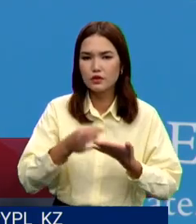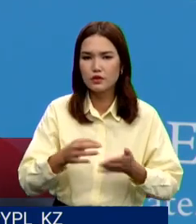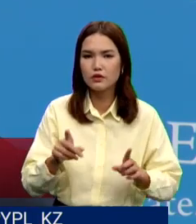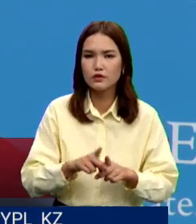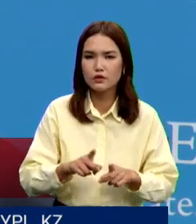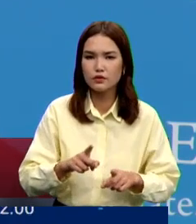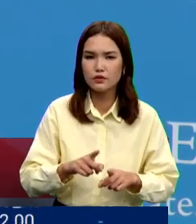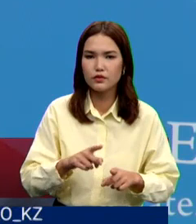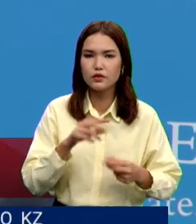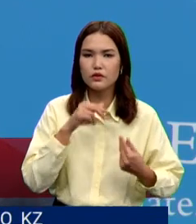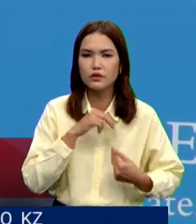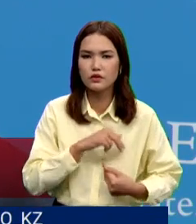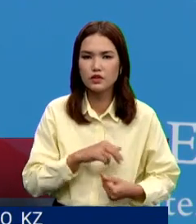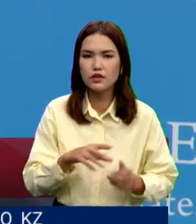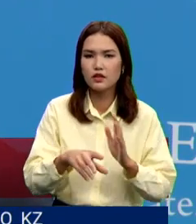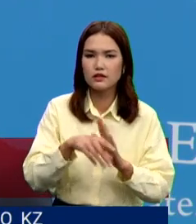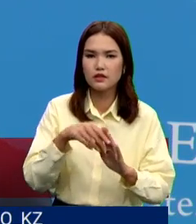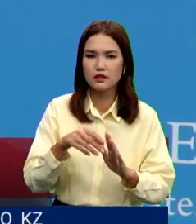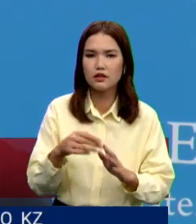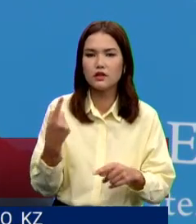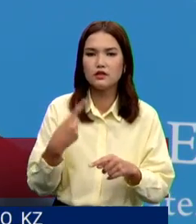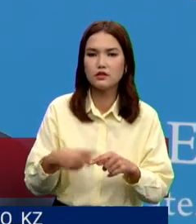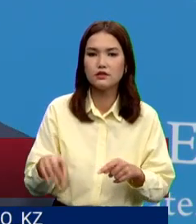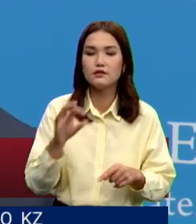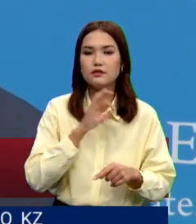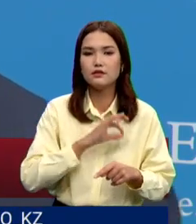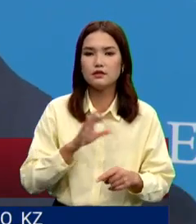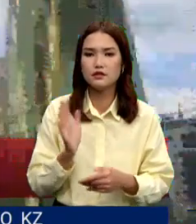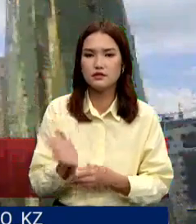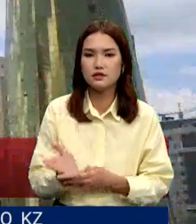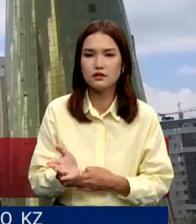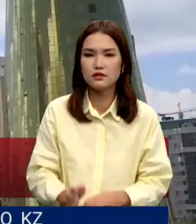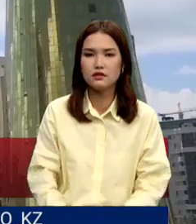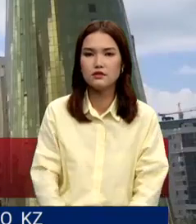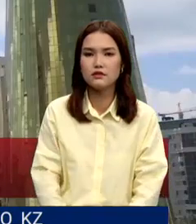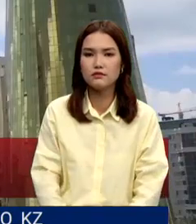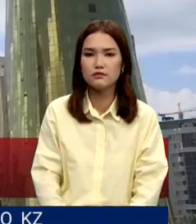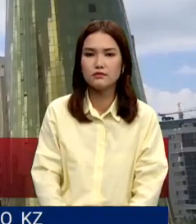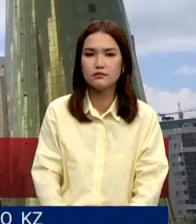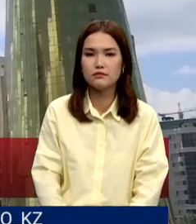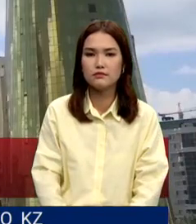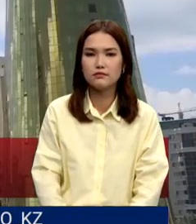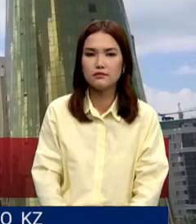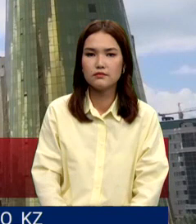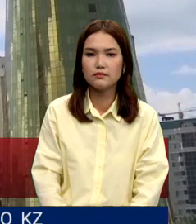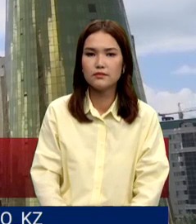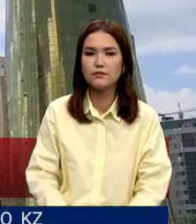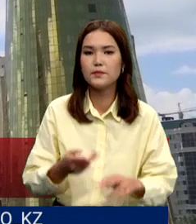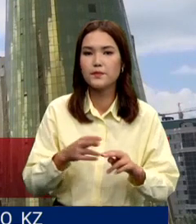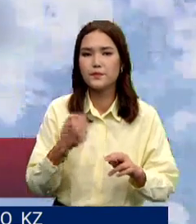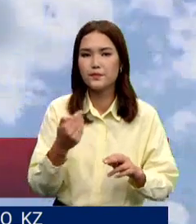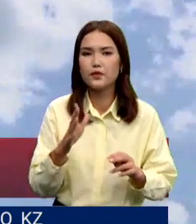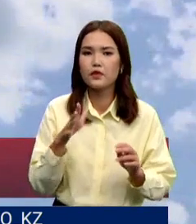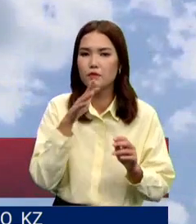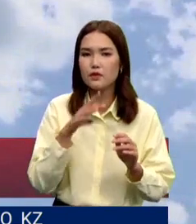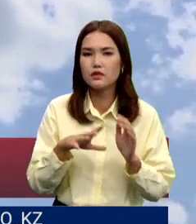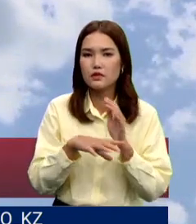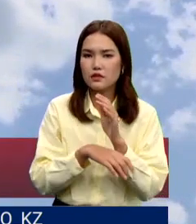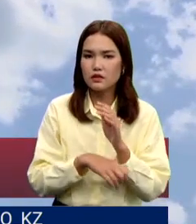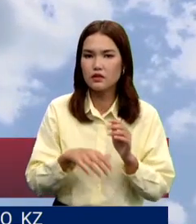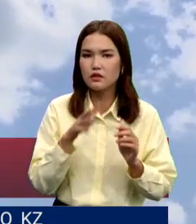чтобы создать механизмы для привлечения новых людей во власть. Касым-Жомарт Токаев также раскритиковал работу